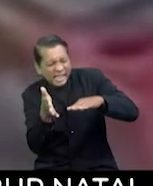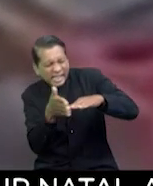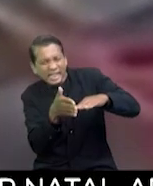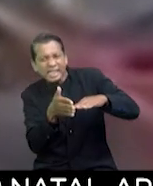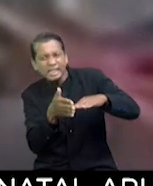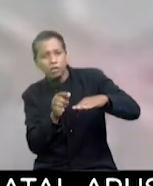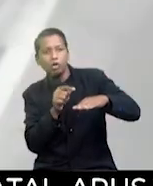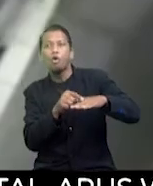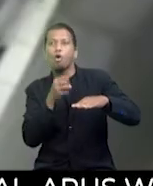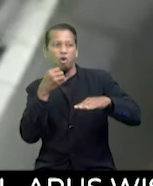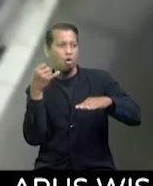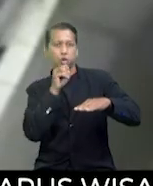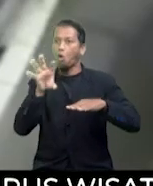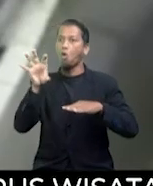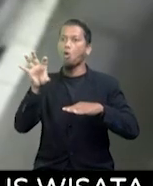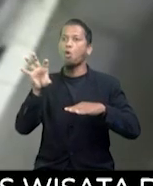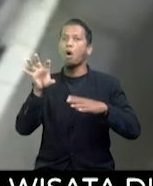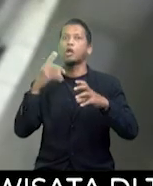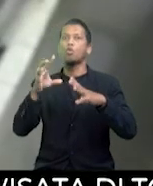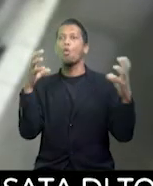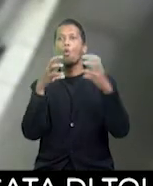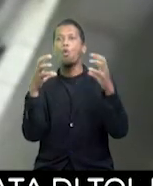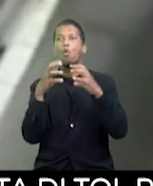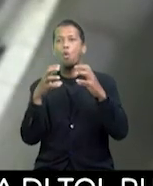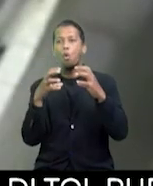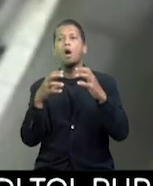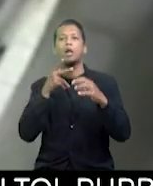pelaku menganiaya korban terekam video amatir viral di media